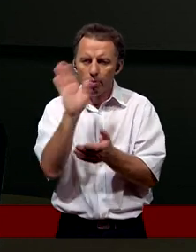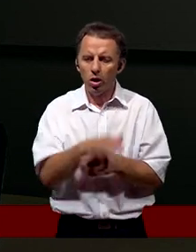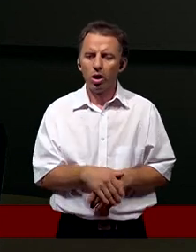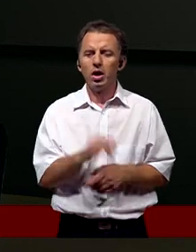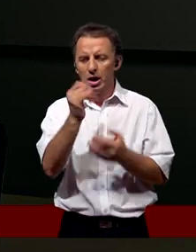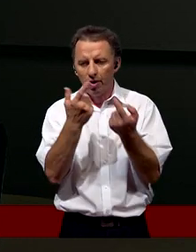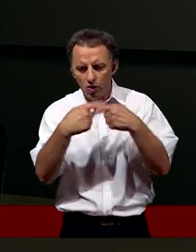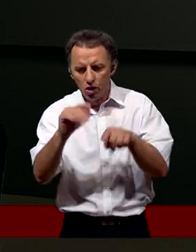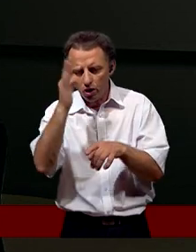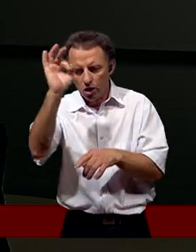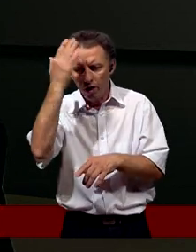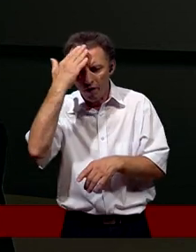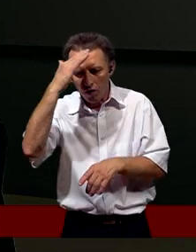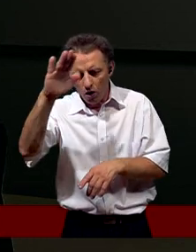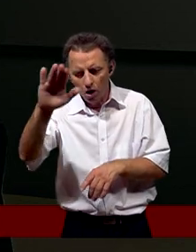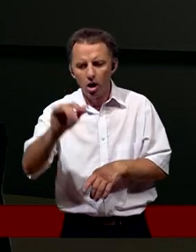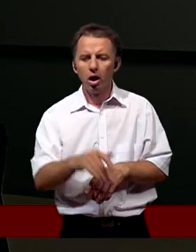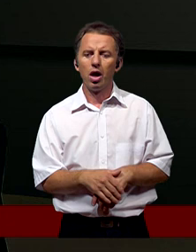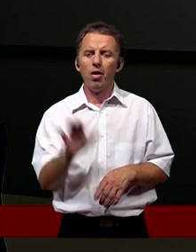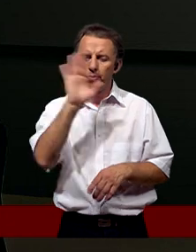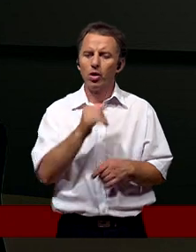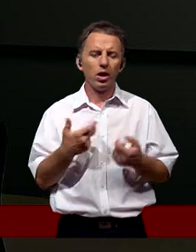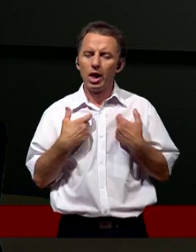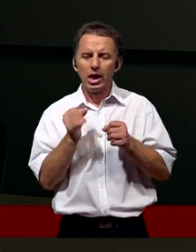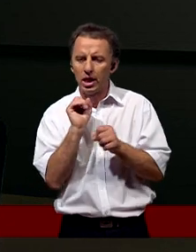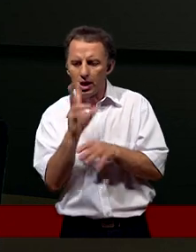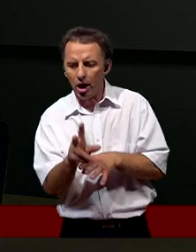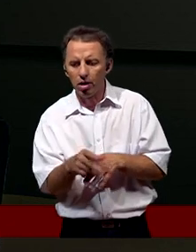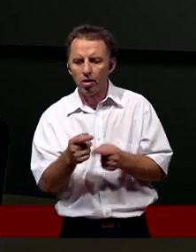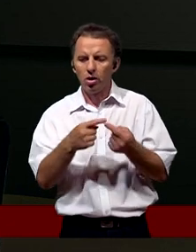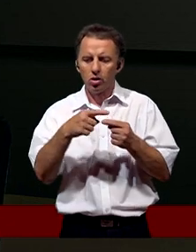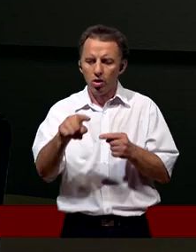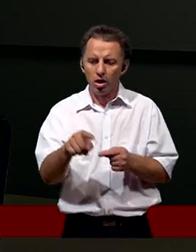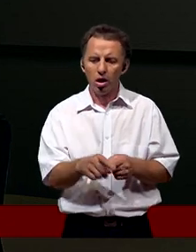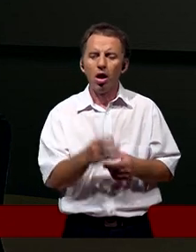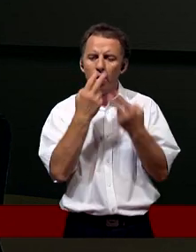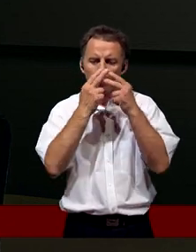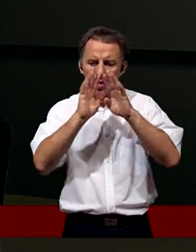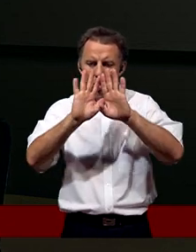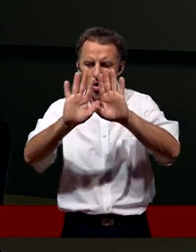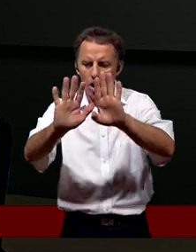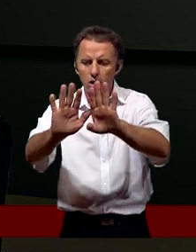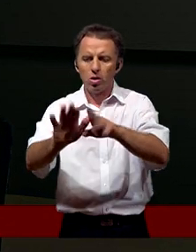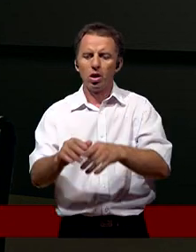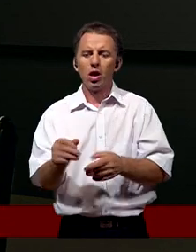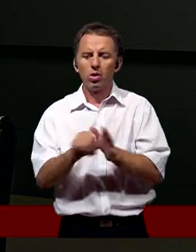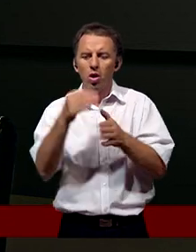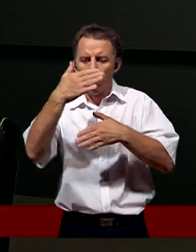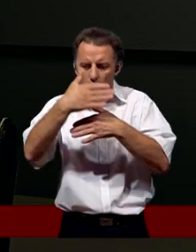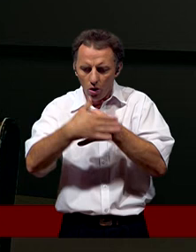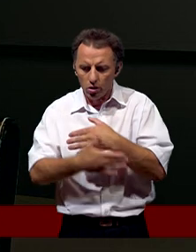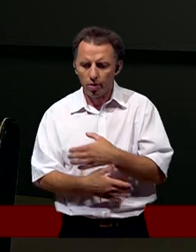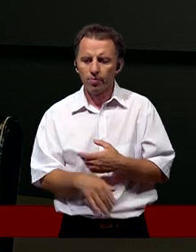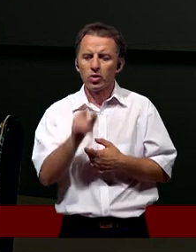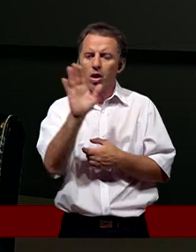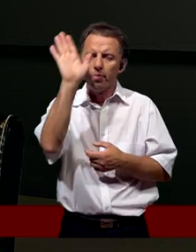czynić Jego wolę, to zobaczcie, że Pan Bóg jednak nie jest tak, że go odsuwa, ale pokazuje, chce, wykorzystuje go do końca i